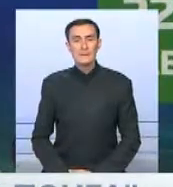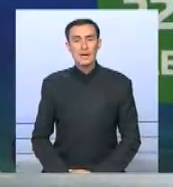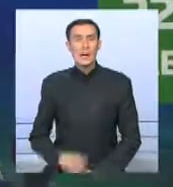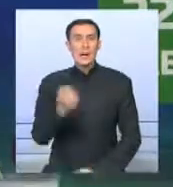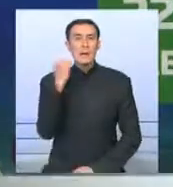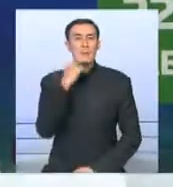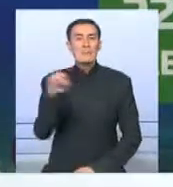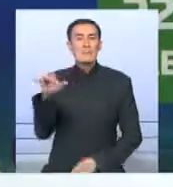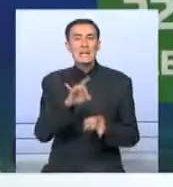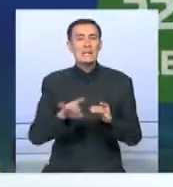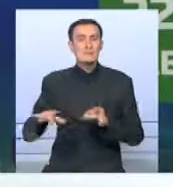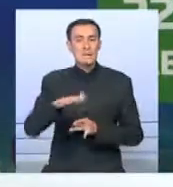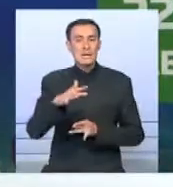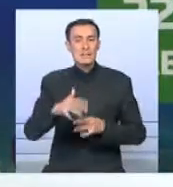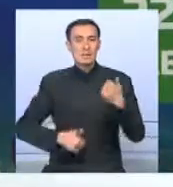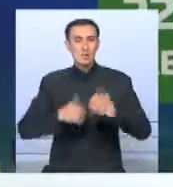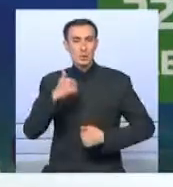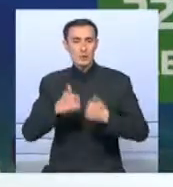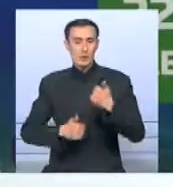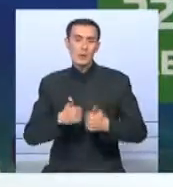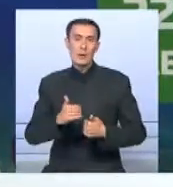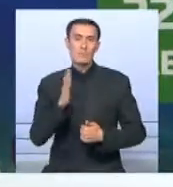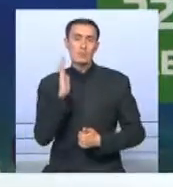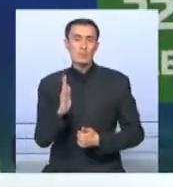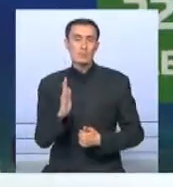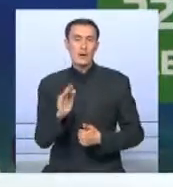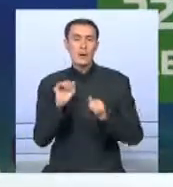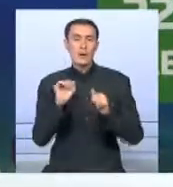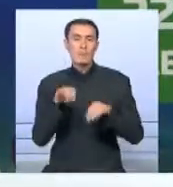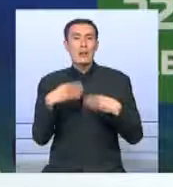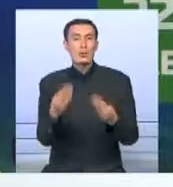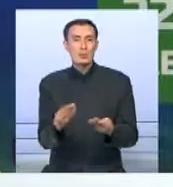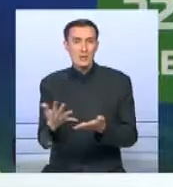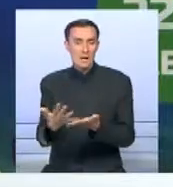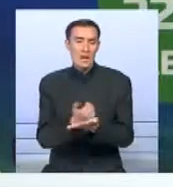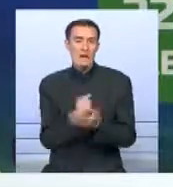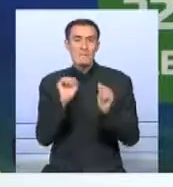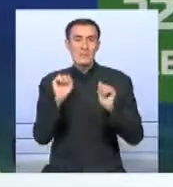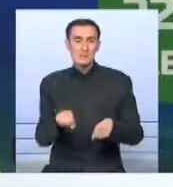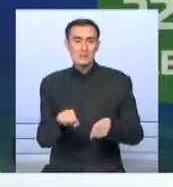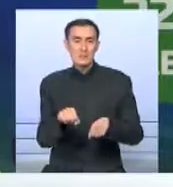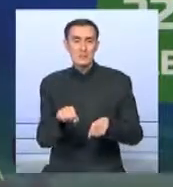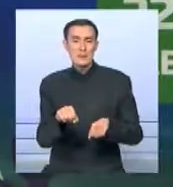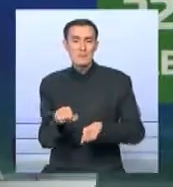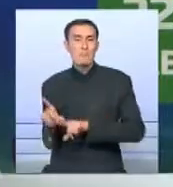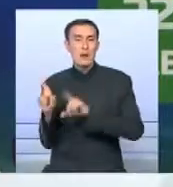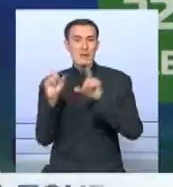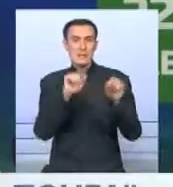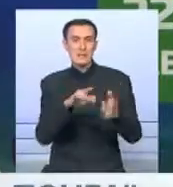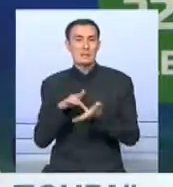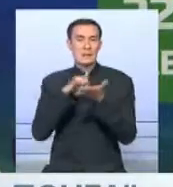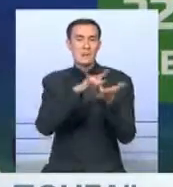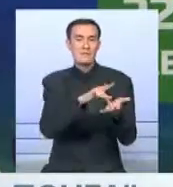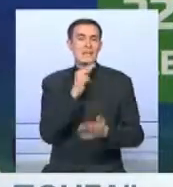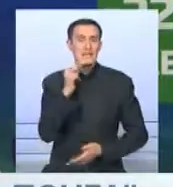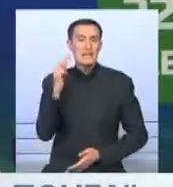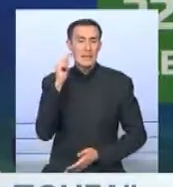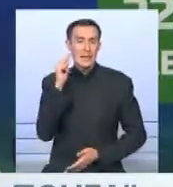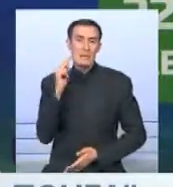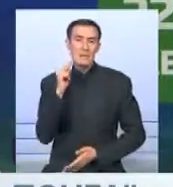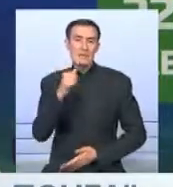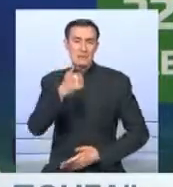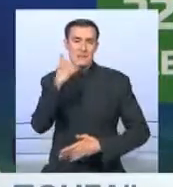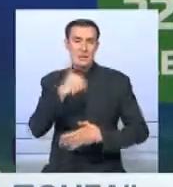Победители же республиканского турнира получат возможность поездки в Китай, столицу